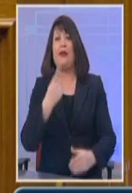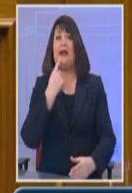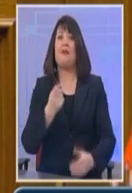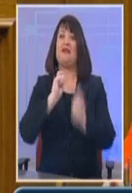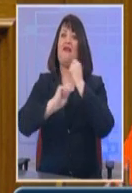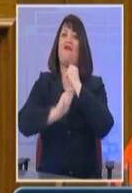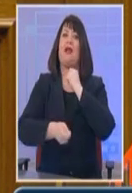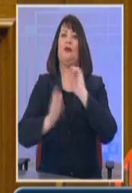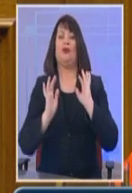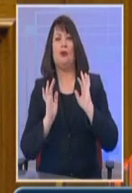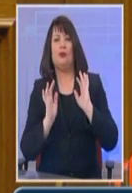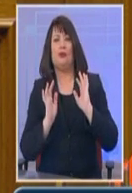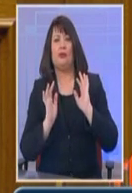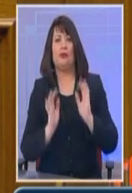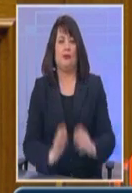ζήτημα.